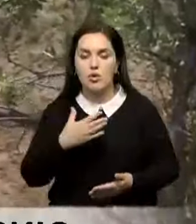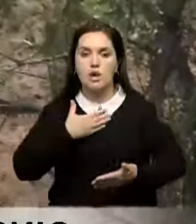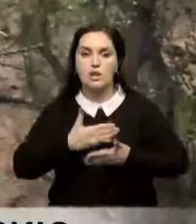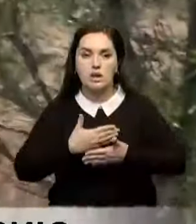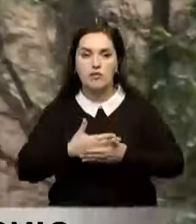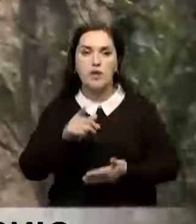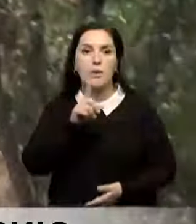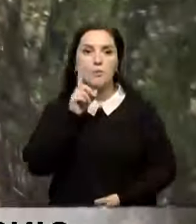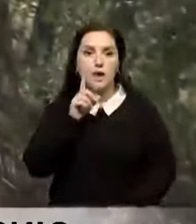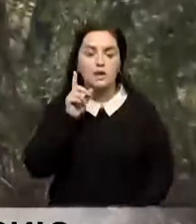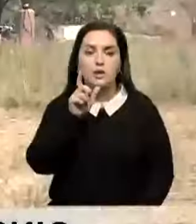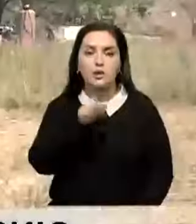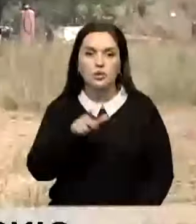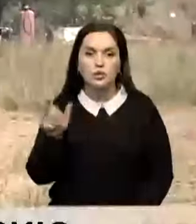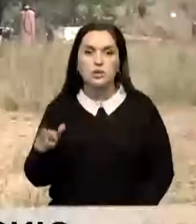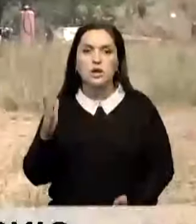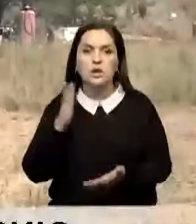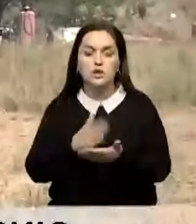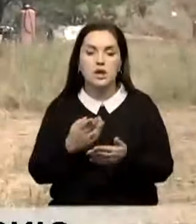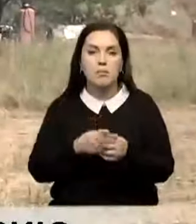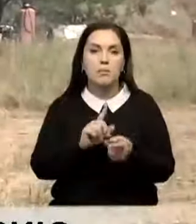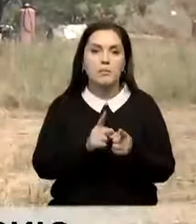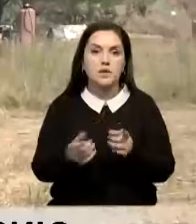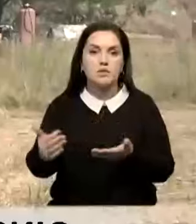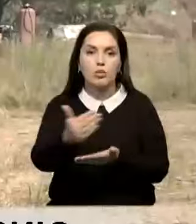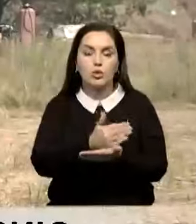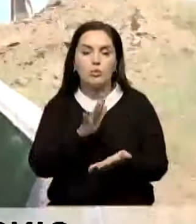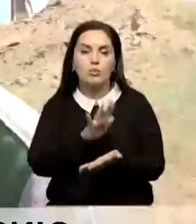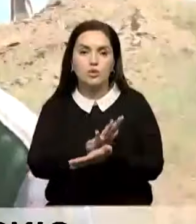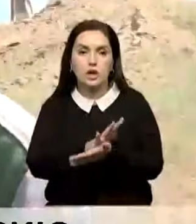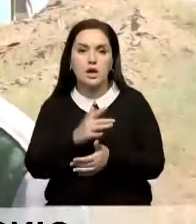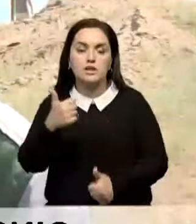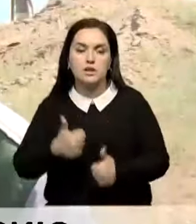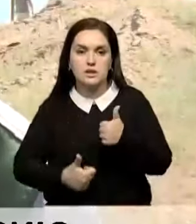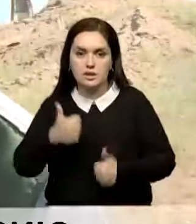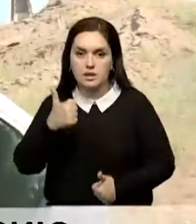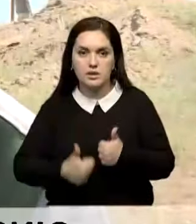Молодые люди подошли к делу нестандартно и превратили сбор мусора в состязание.